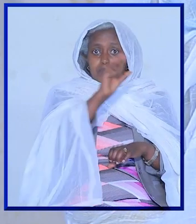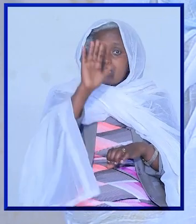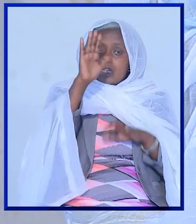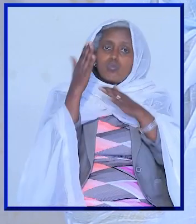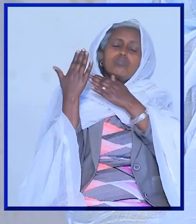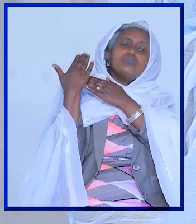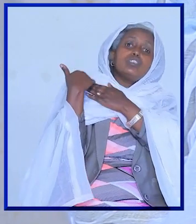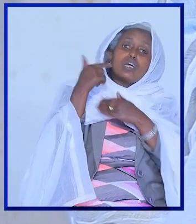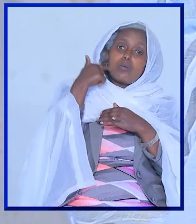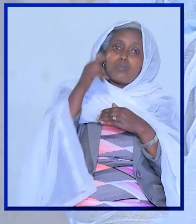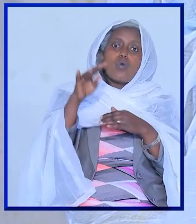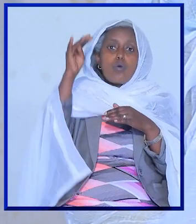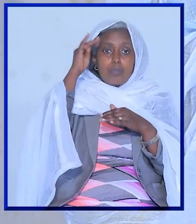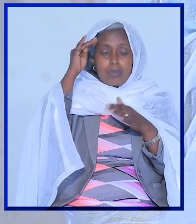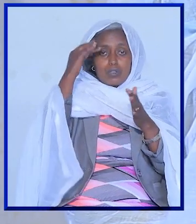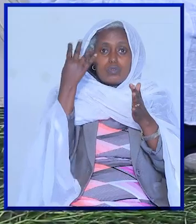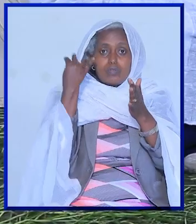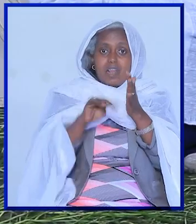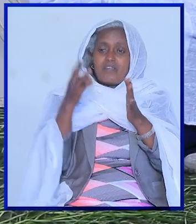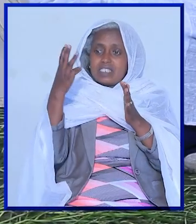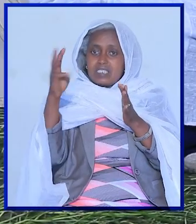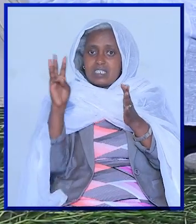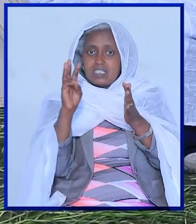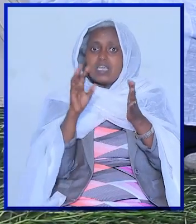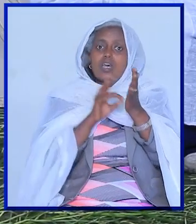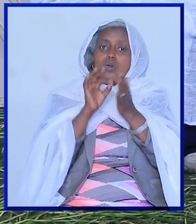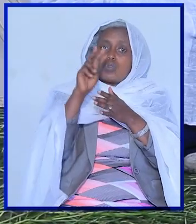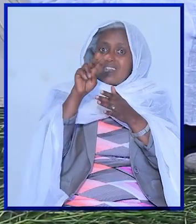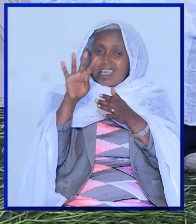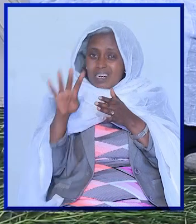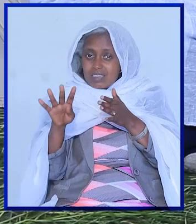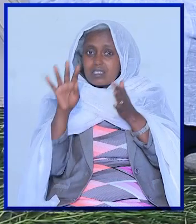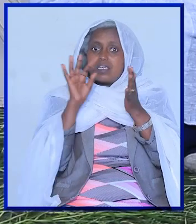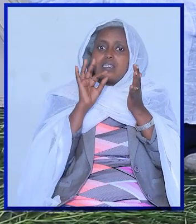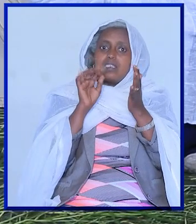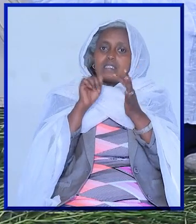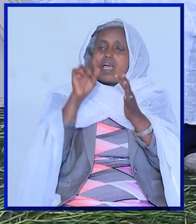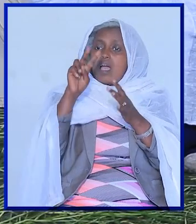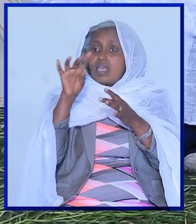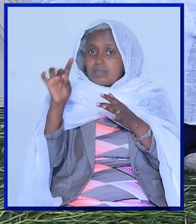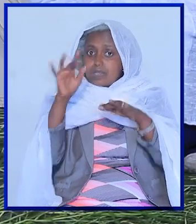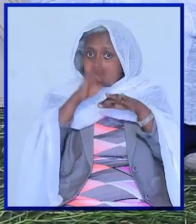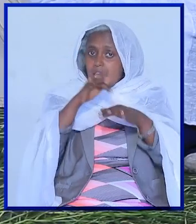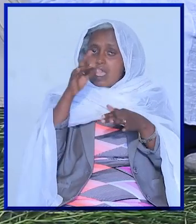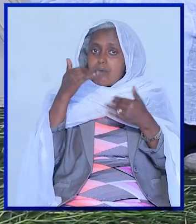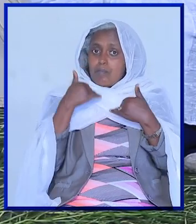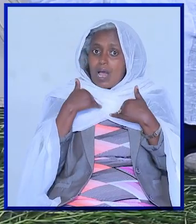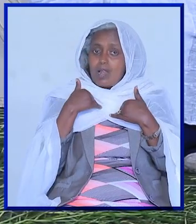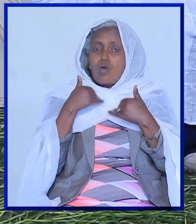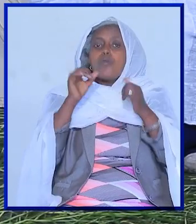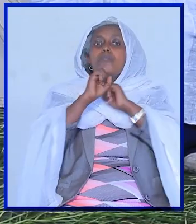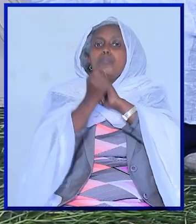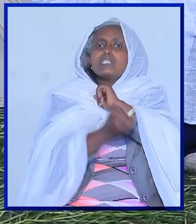ብሎ በማቴዎስ 16 ከ24 እስከ 28 ያለው ላይ በጠቀሰው